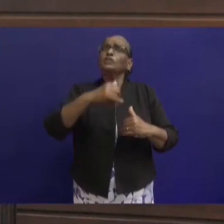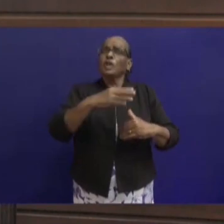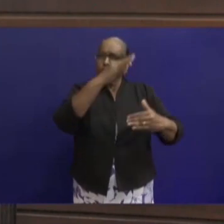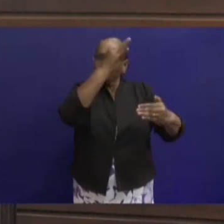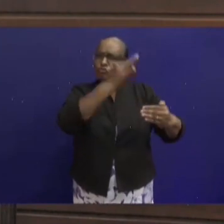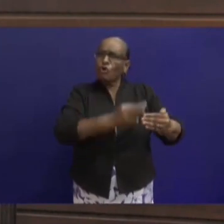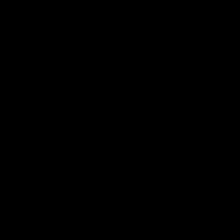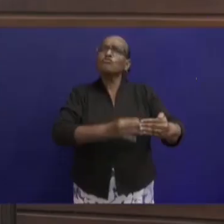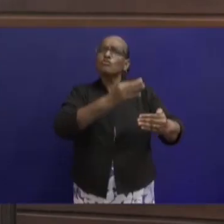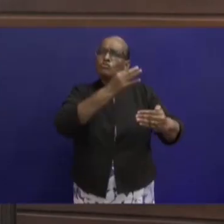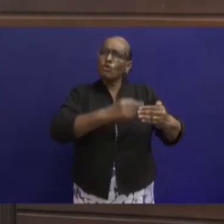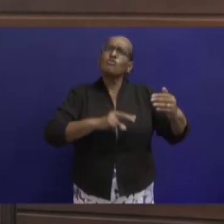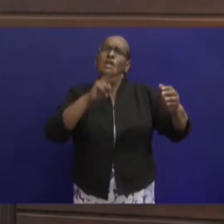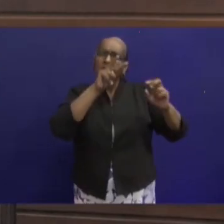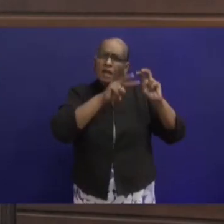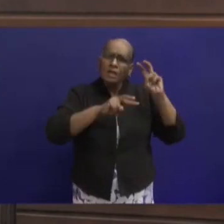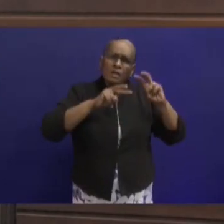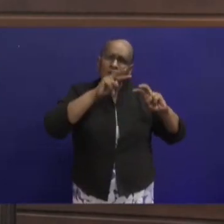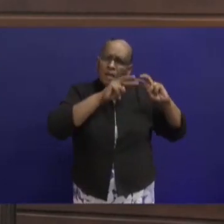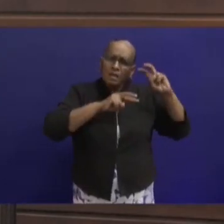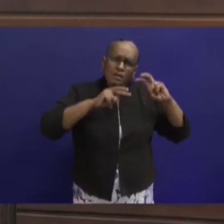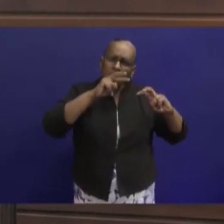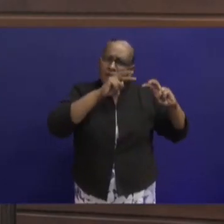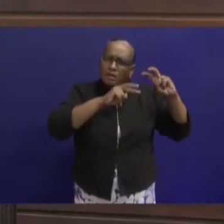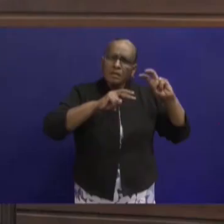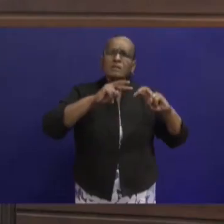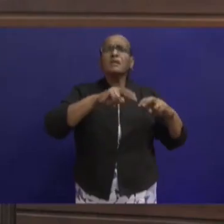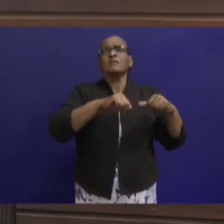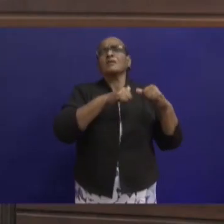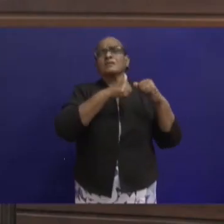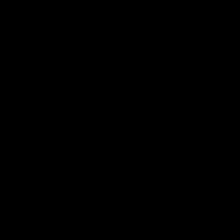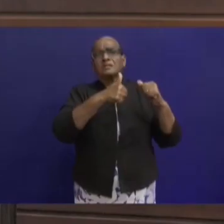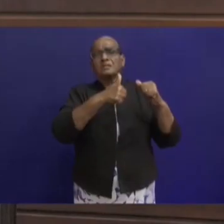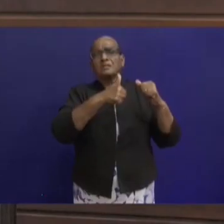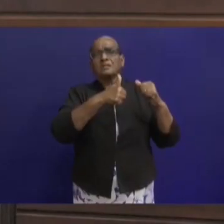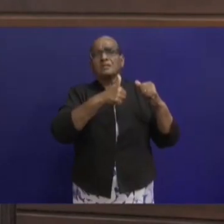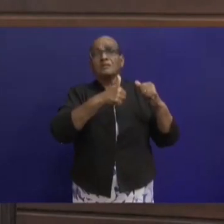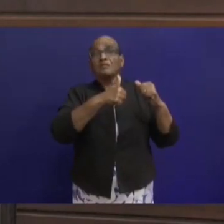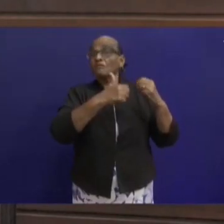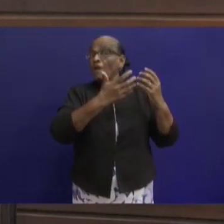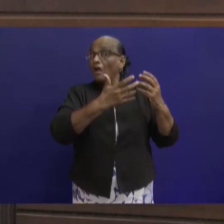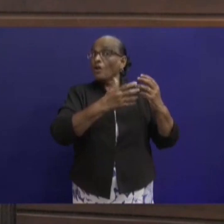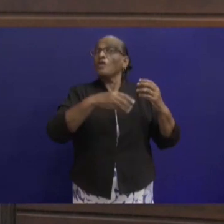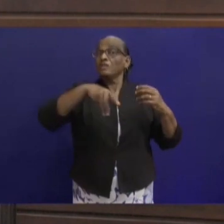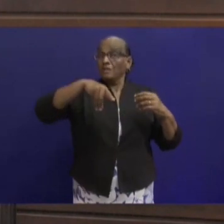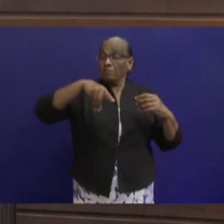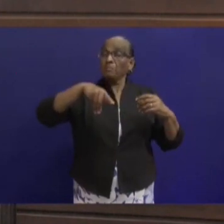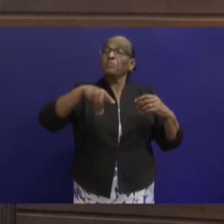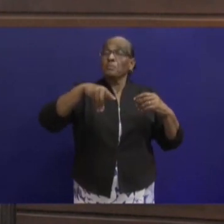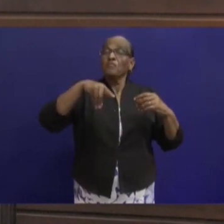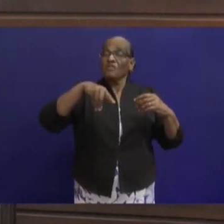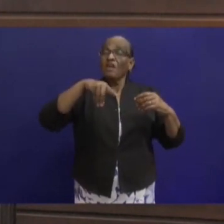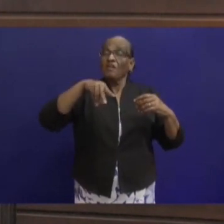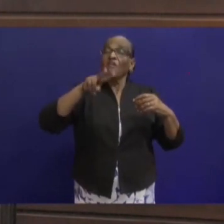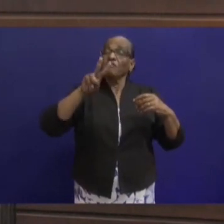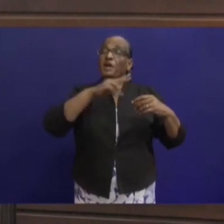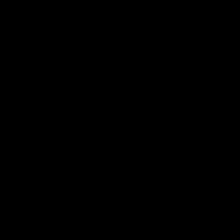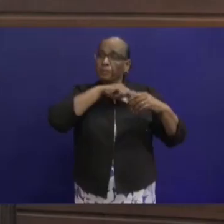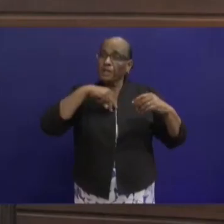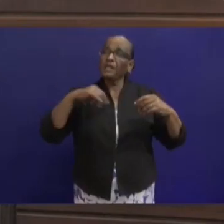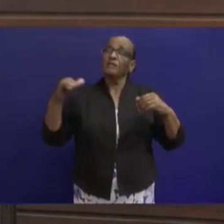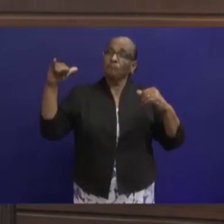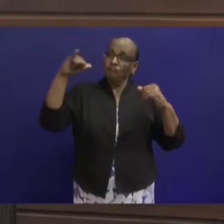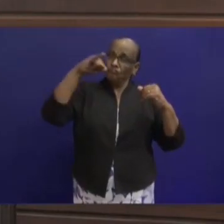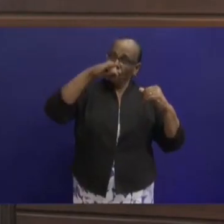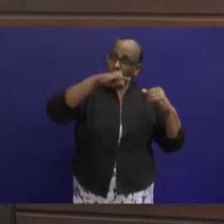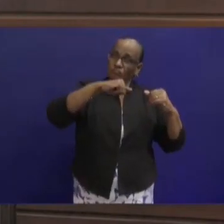thuissituatie is bekeken. In elk geval weten we dus dat er vanuit VG al een go is gegeven voor een vlucht